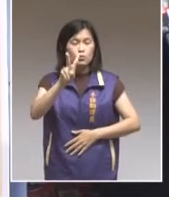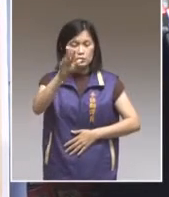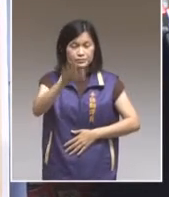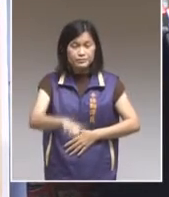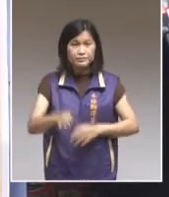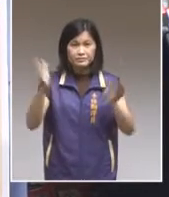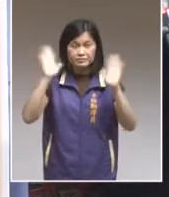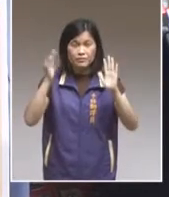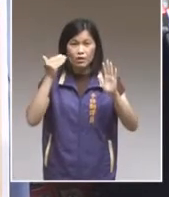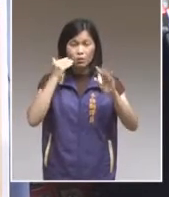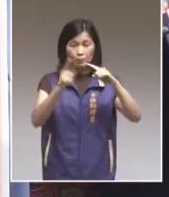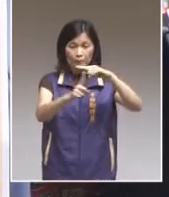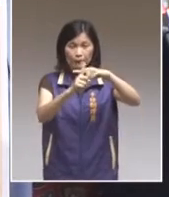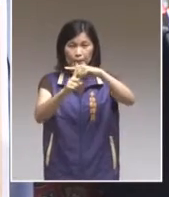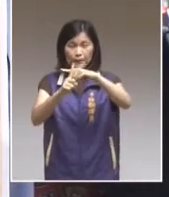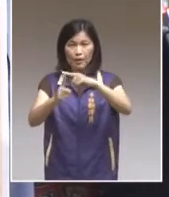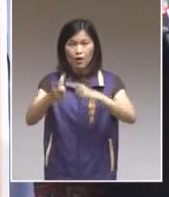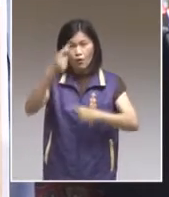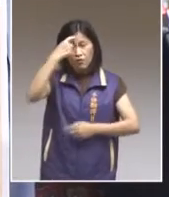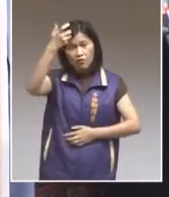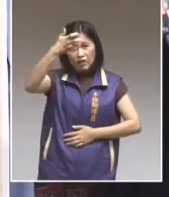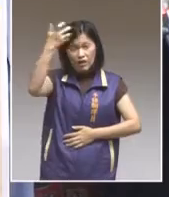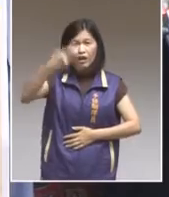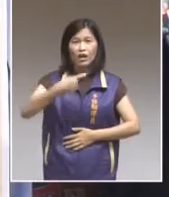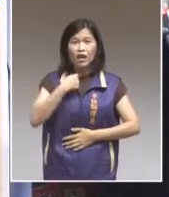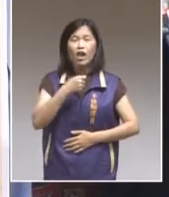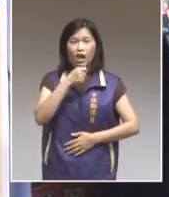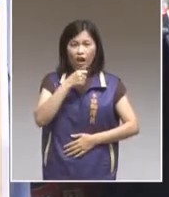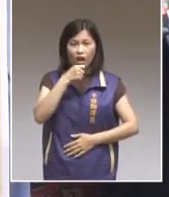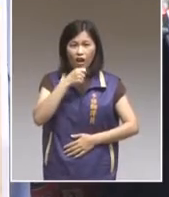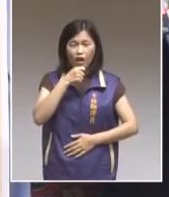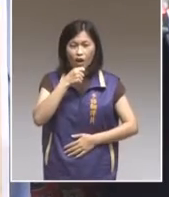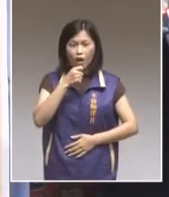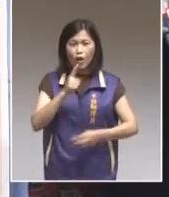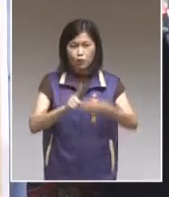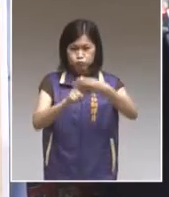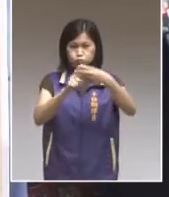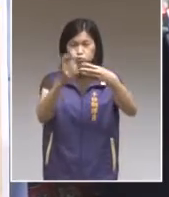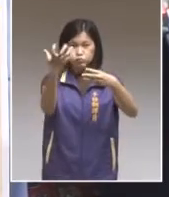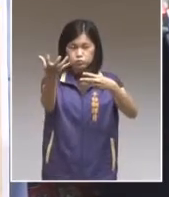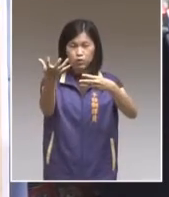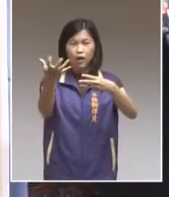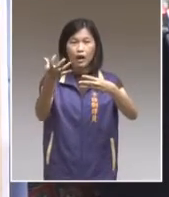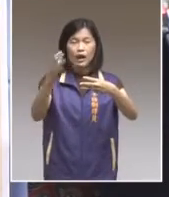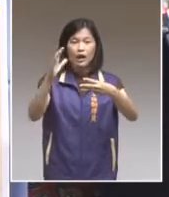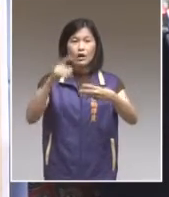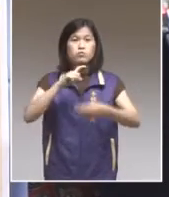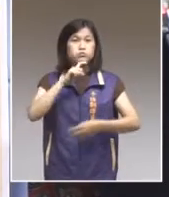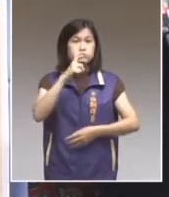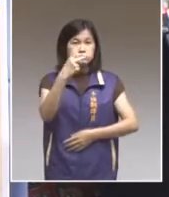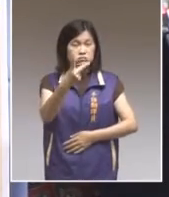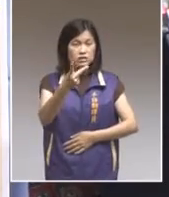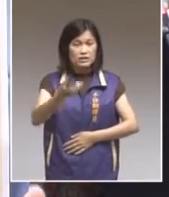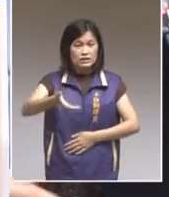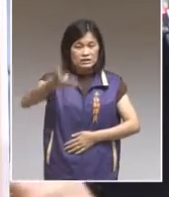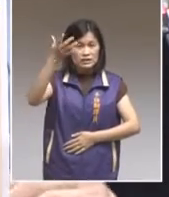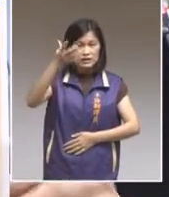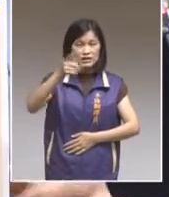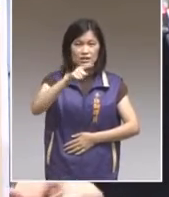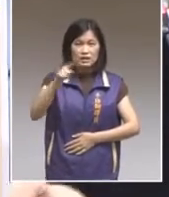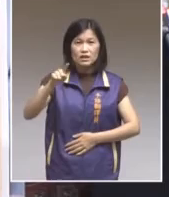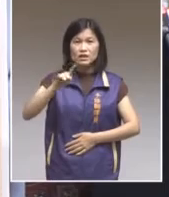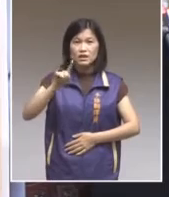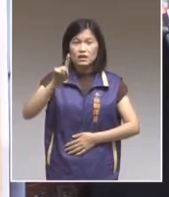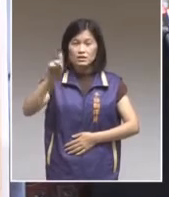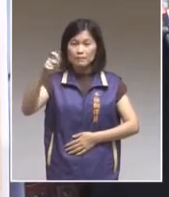果确诊，大概以发烧跟咳嗽的症状为主。那如果是12岁以上到